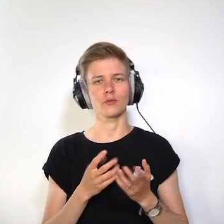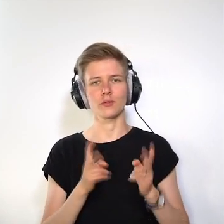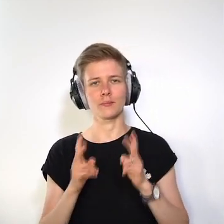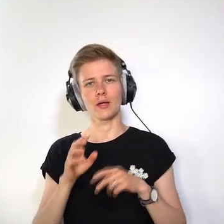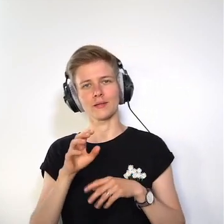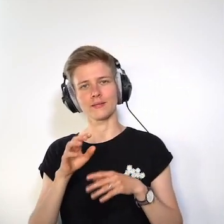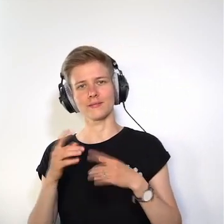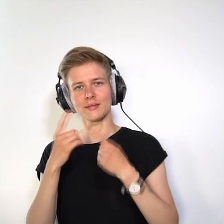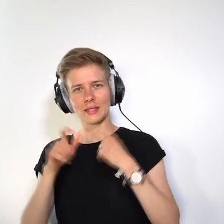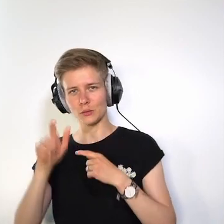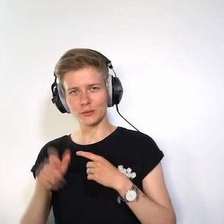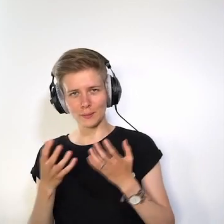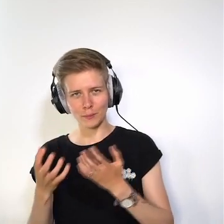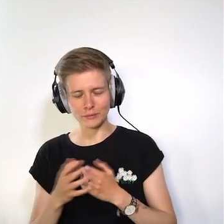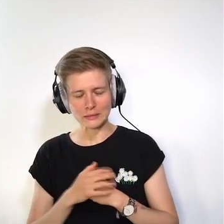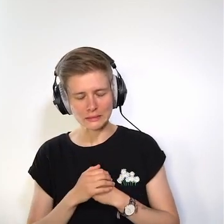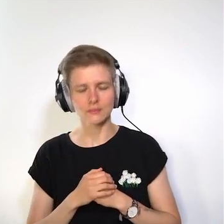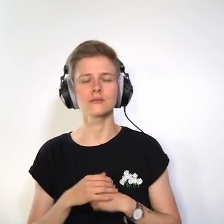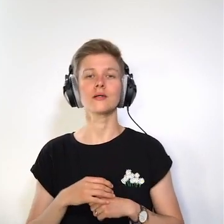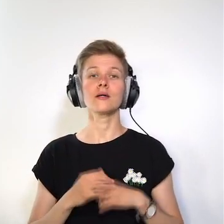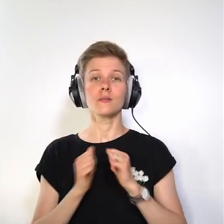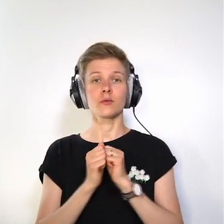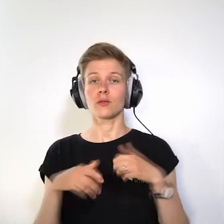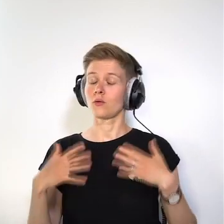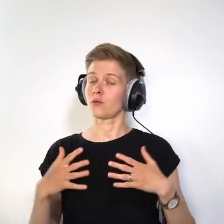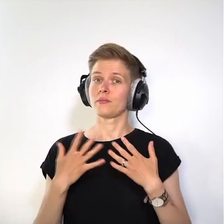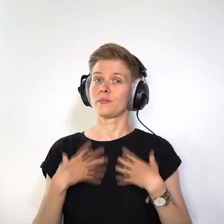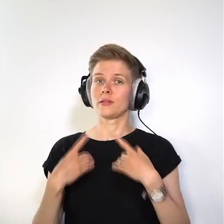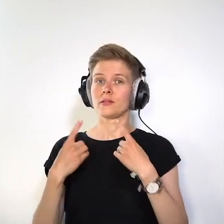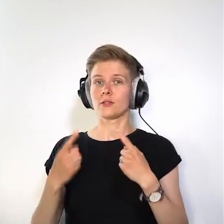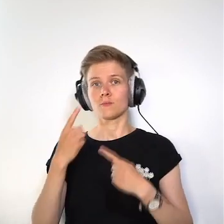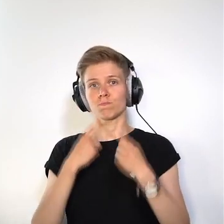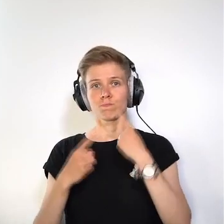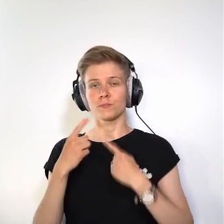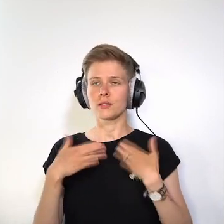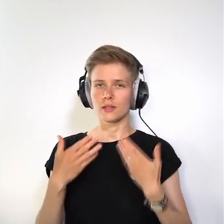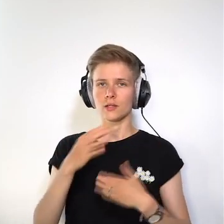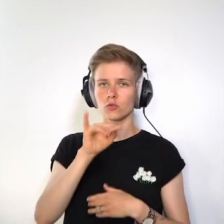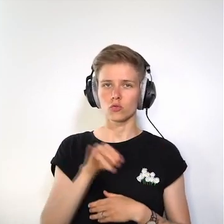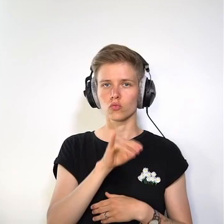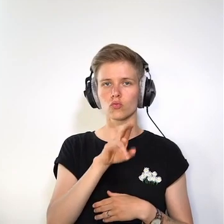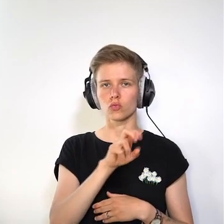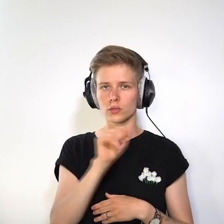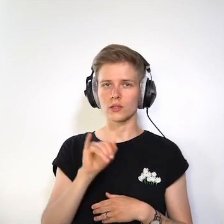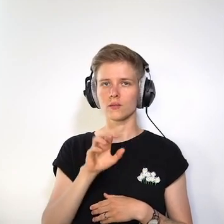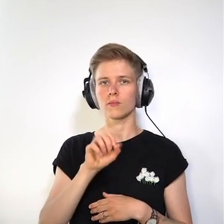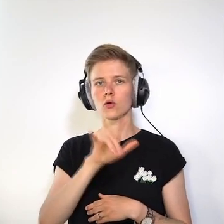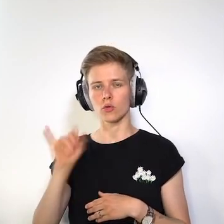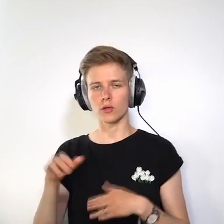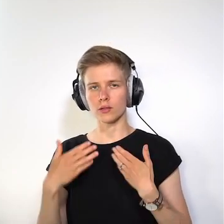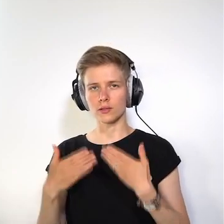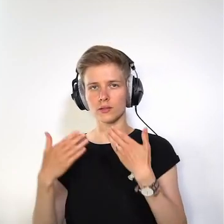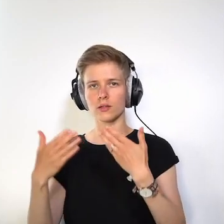keskustelijan puuttumista, mutta siitä huolimatta tämä oli äärimmäisen kiinnostava keskustelu ja kiitos Jussi ja kiitos Olli, että olitte tarjoamassa